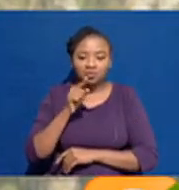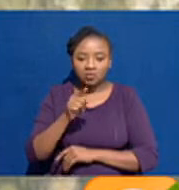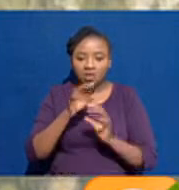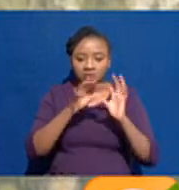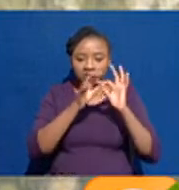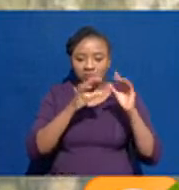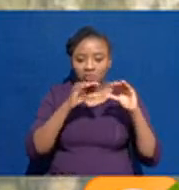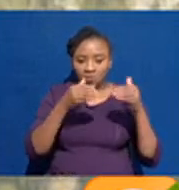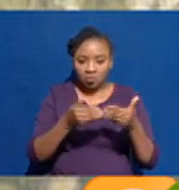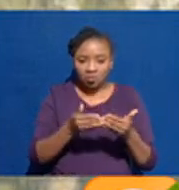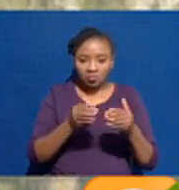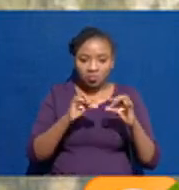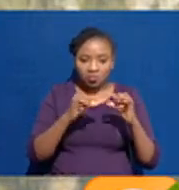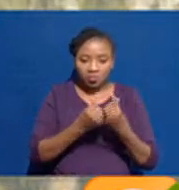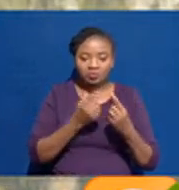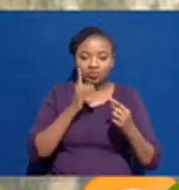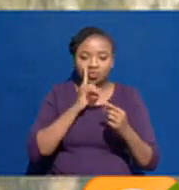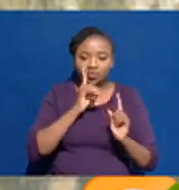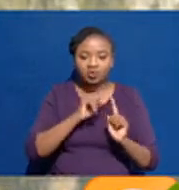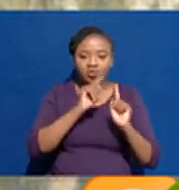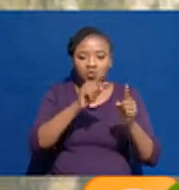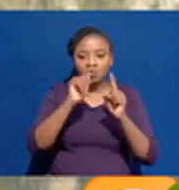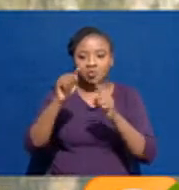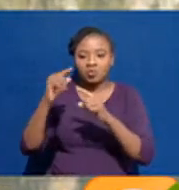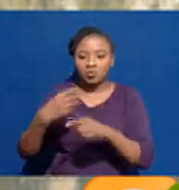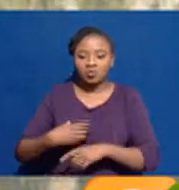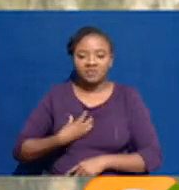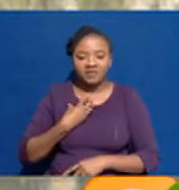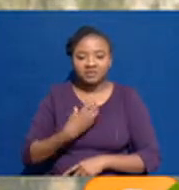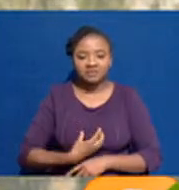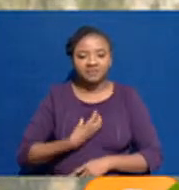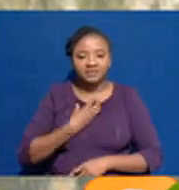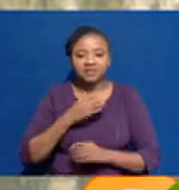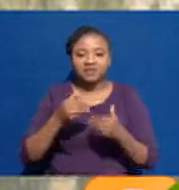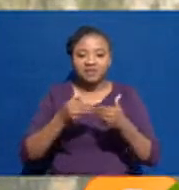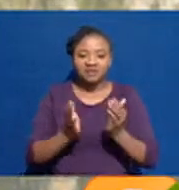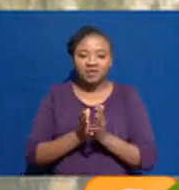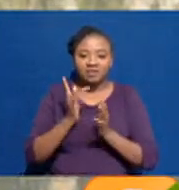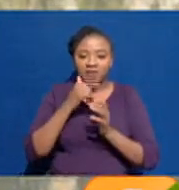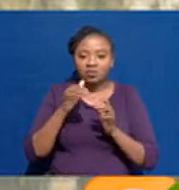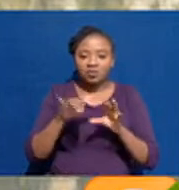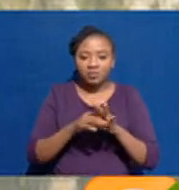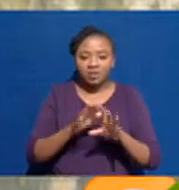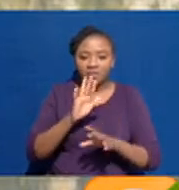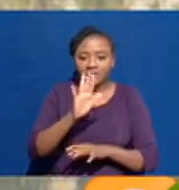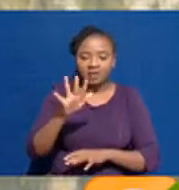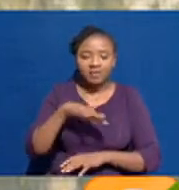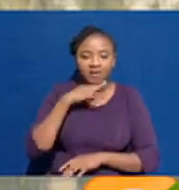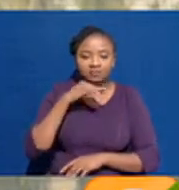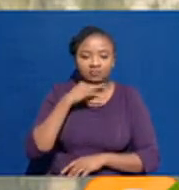za waathiriwa kabla ya kuendeleza maandamano Jumatano